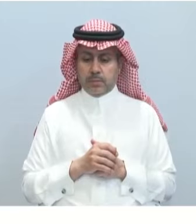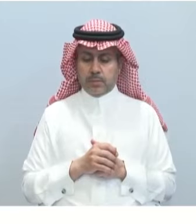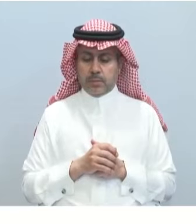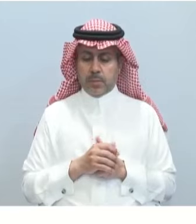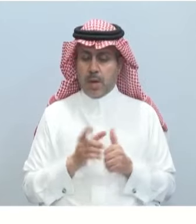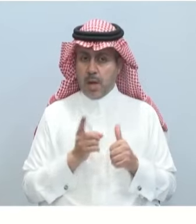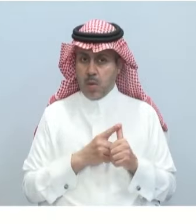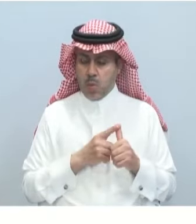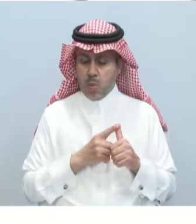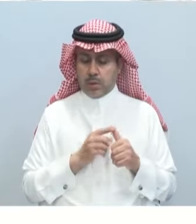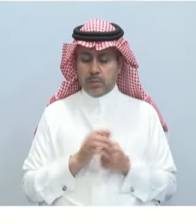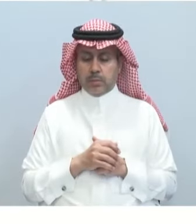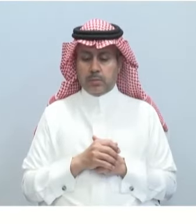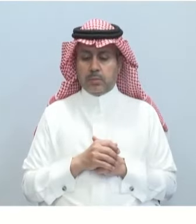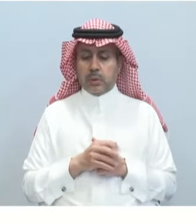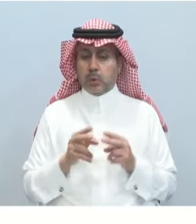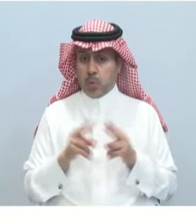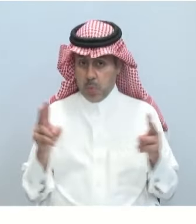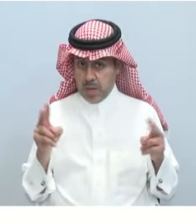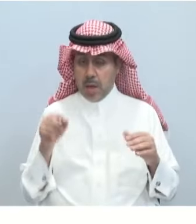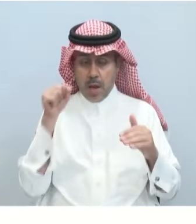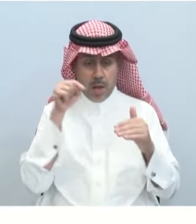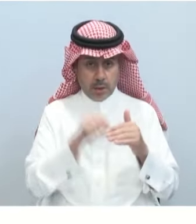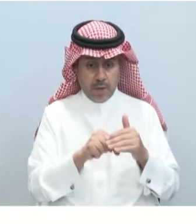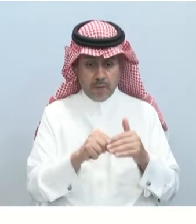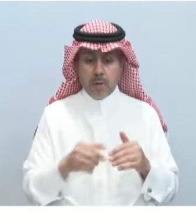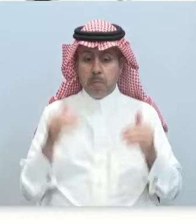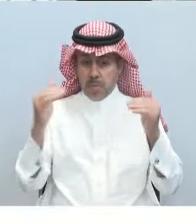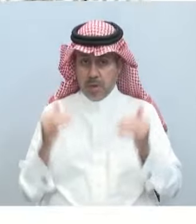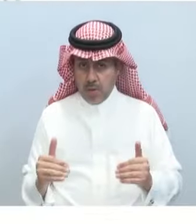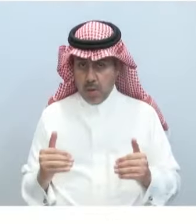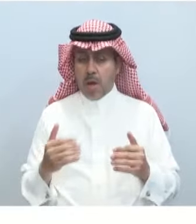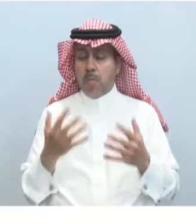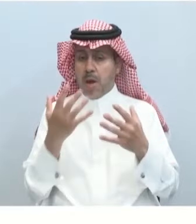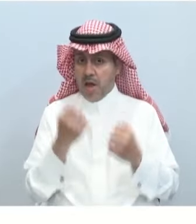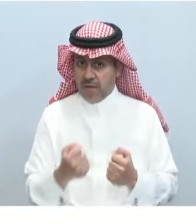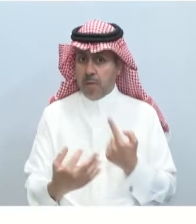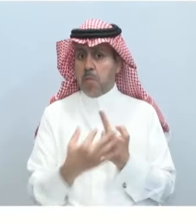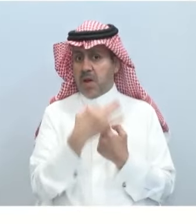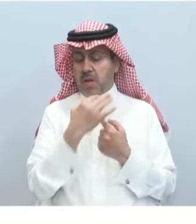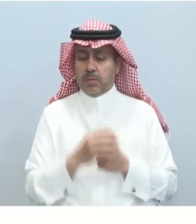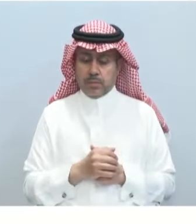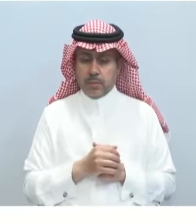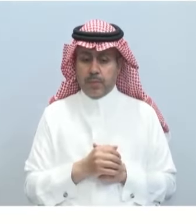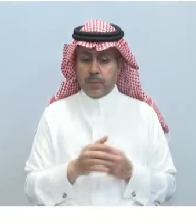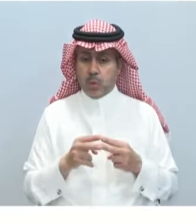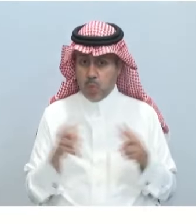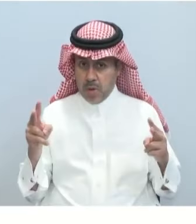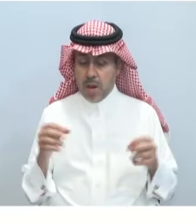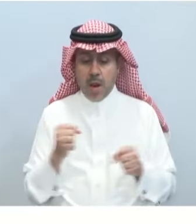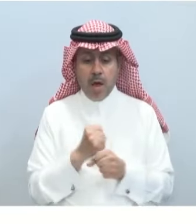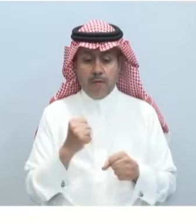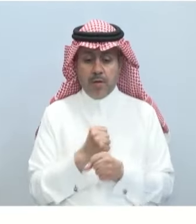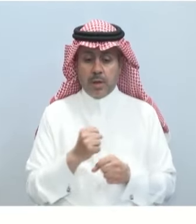قادرا على ان تبين الهدف من نظام الحمايه من الايذاء وايضا توضح الافعال التي تعد